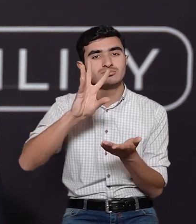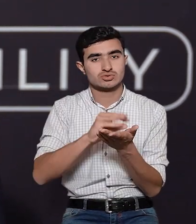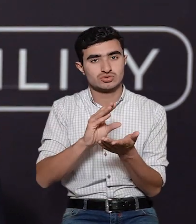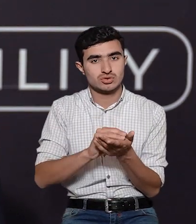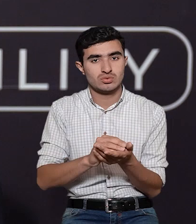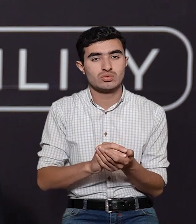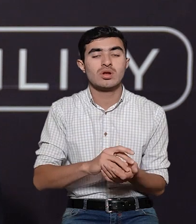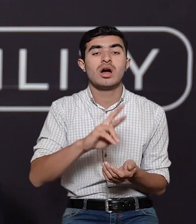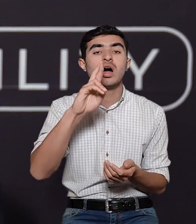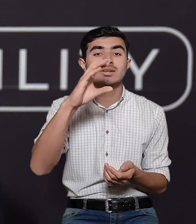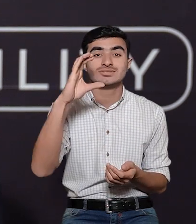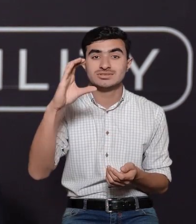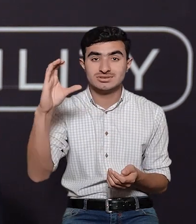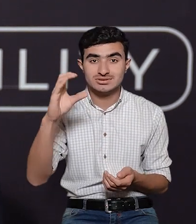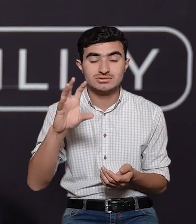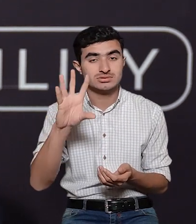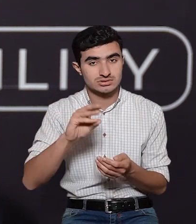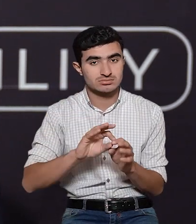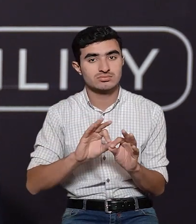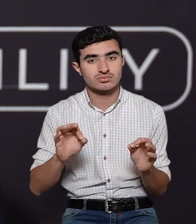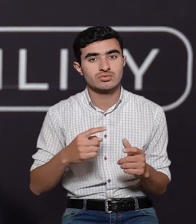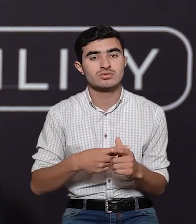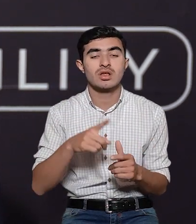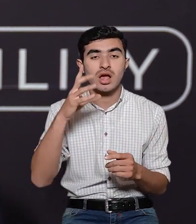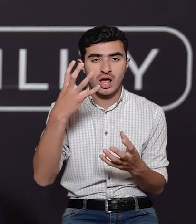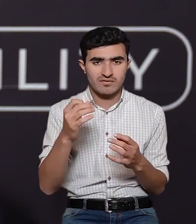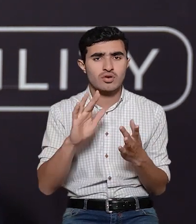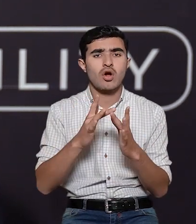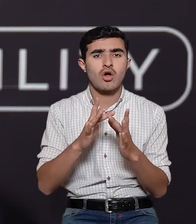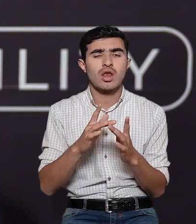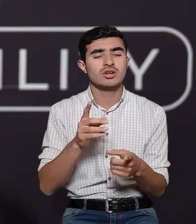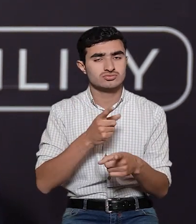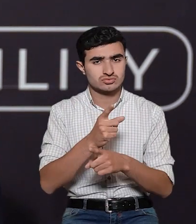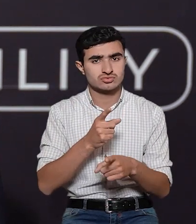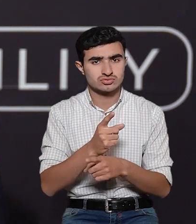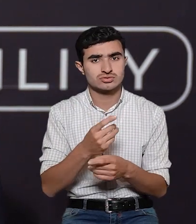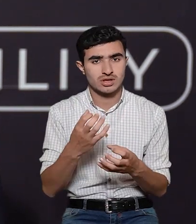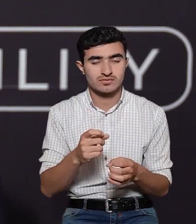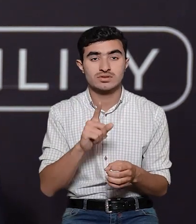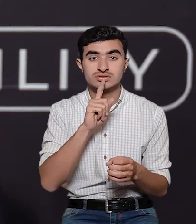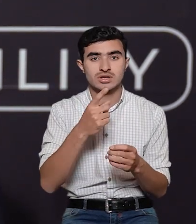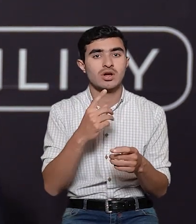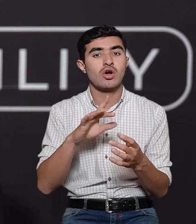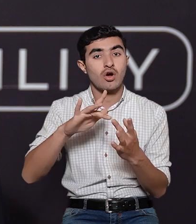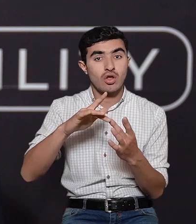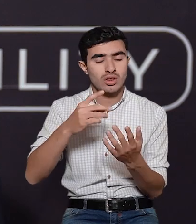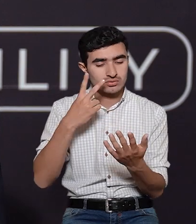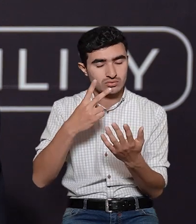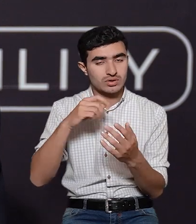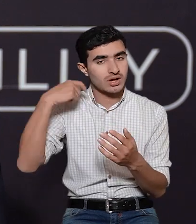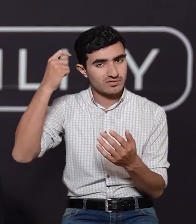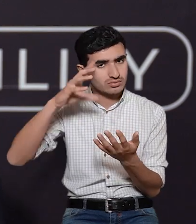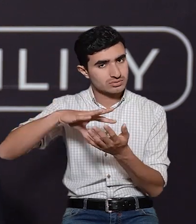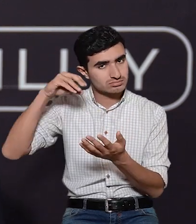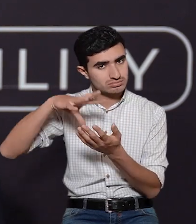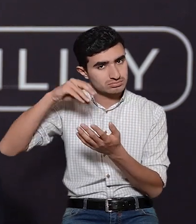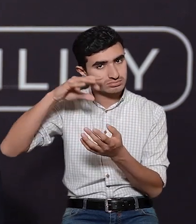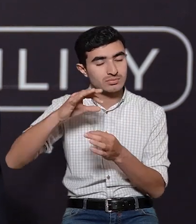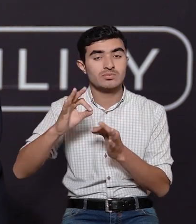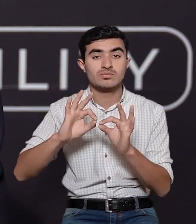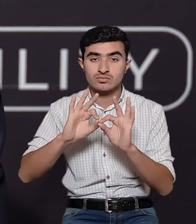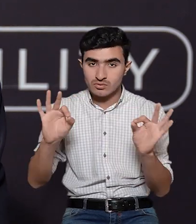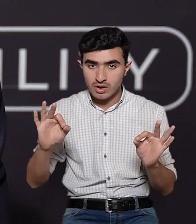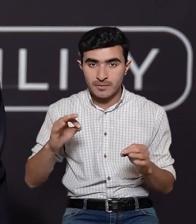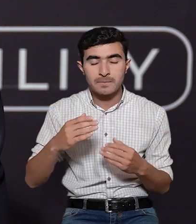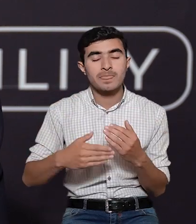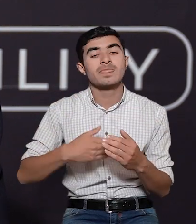اپلیکیشن ڈاؤن لوڈ کرنی ہے, ریسکیو کیڈٹ کور. اس میں سارے آن لائن ٹریننگ پروگرام دیے گئے ہیں اور اس کے بعد ہینڈز آن ٹریننگ کے جب آپ نے کمپلیٹ کر لیے تو